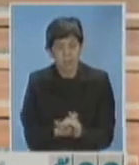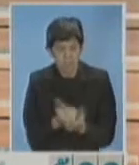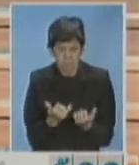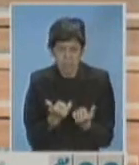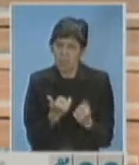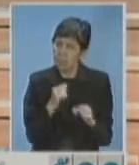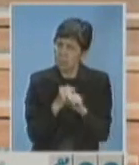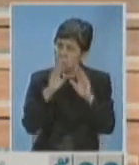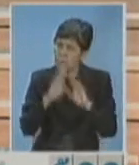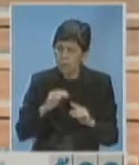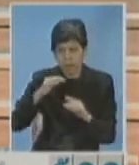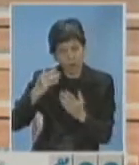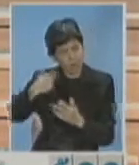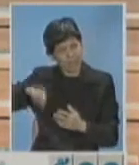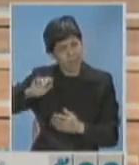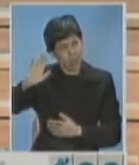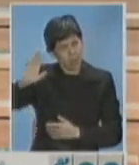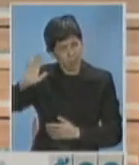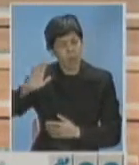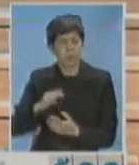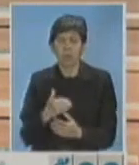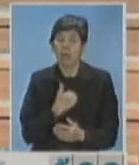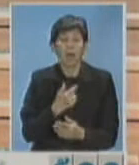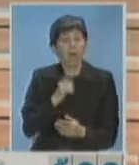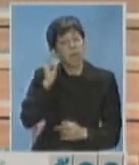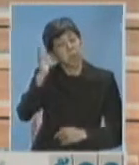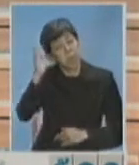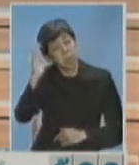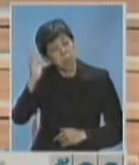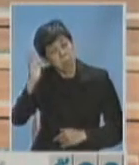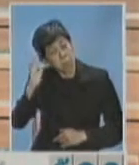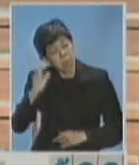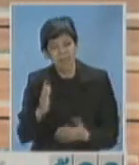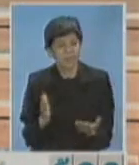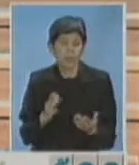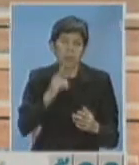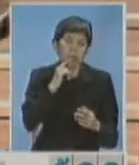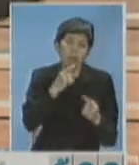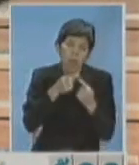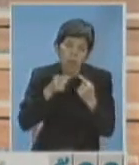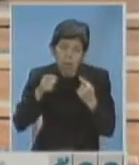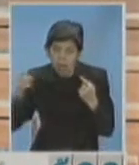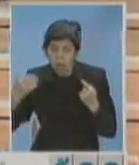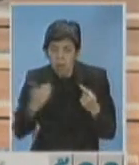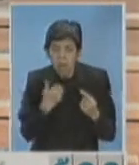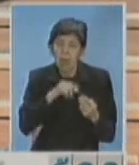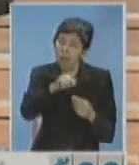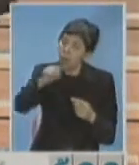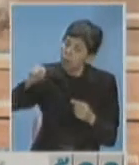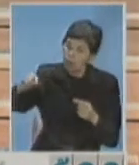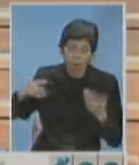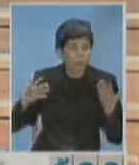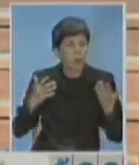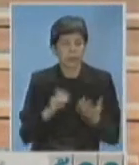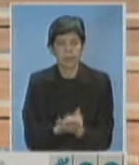ต่นี่มันเชิงรูปคดีท่านประธานก็โปรดวินิจฉัยด้วยฮะถ้าปล่อยไปอย่างนี้นี่พูดคดีนี่ไม่มีสิ้นสุดเดี๋ยวพอพูดเรื่องตาสีตาสาใหญ่มีใหญ่มา